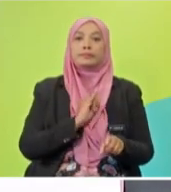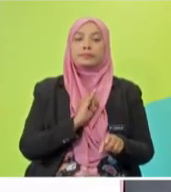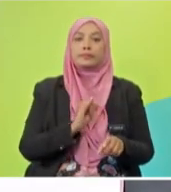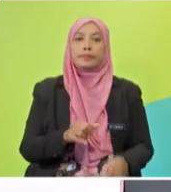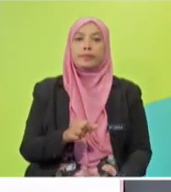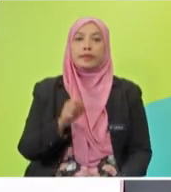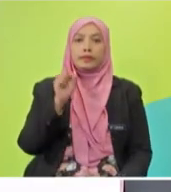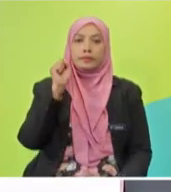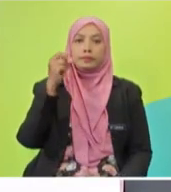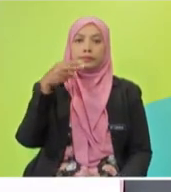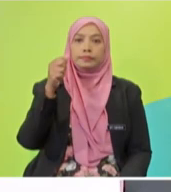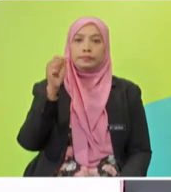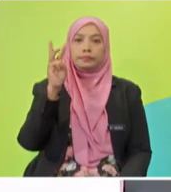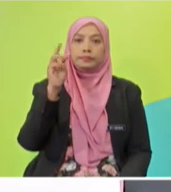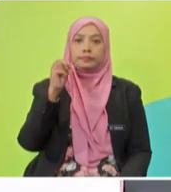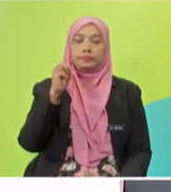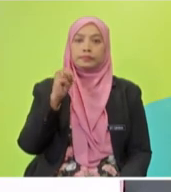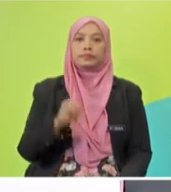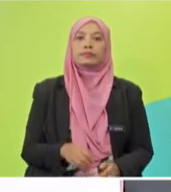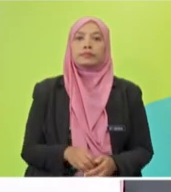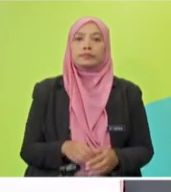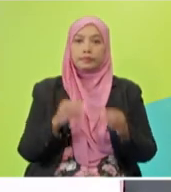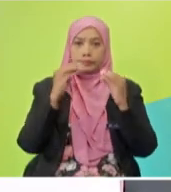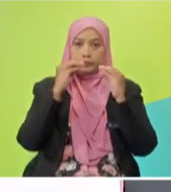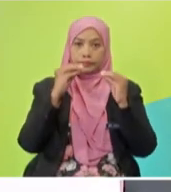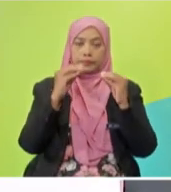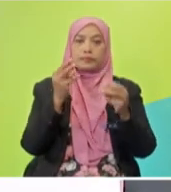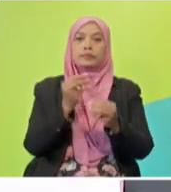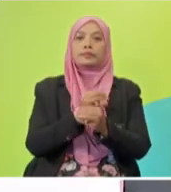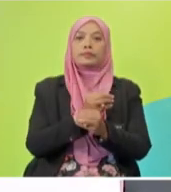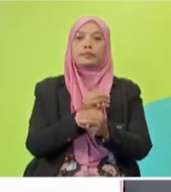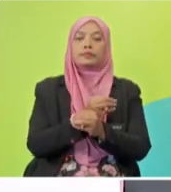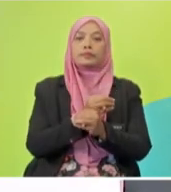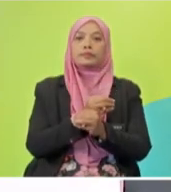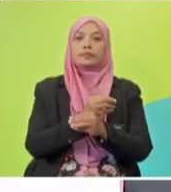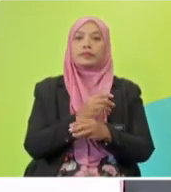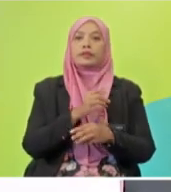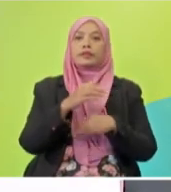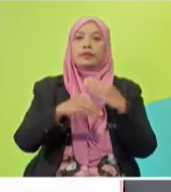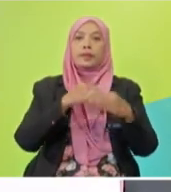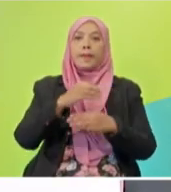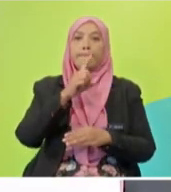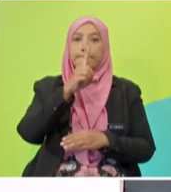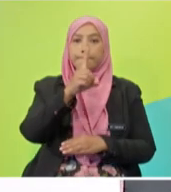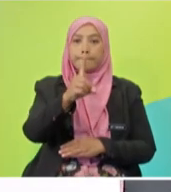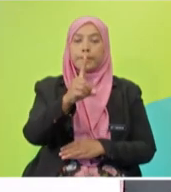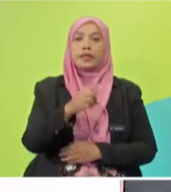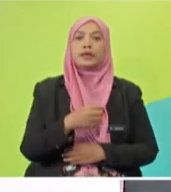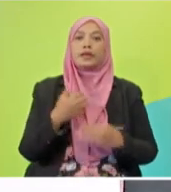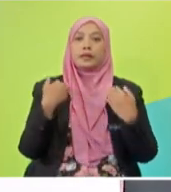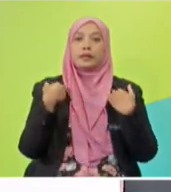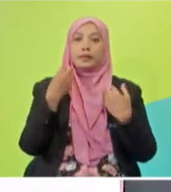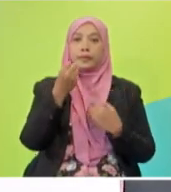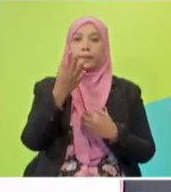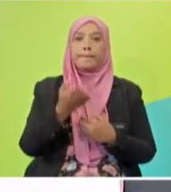anda. Mata pelajaran kita pada hari ini adalah Matematik Tingkatan 1, di mana seperti yang anda nampak, memang ada banyak barang